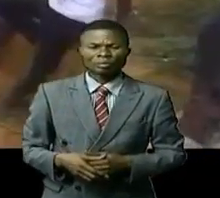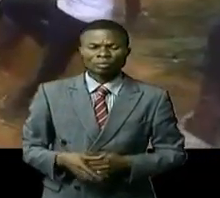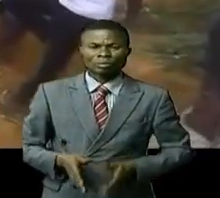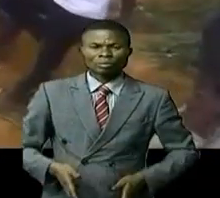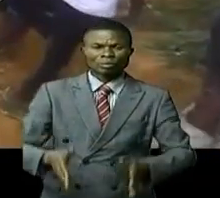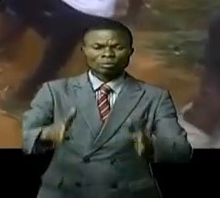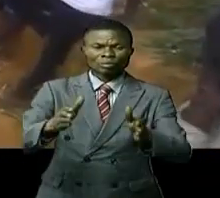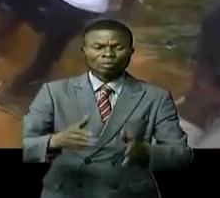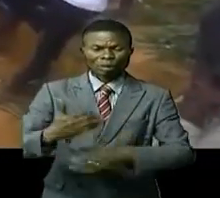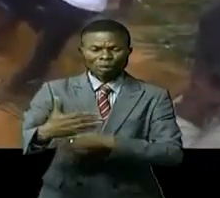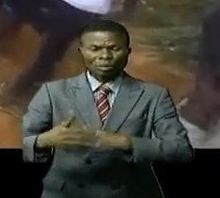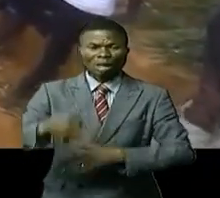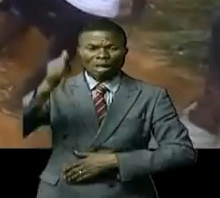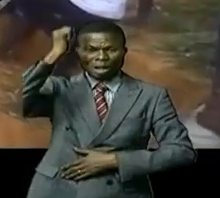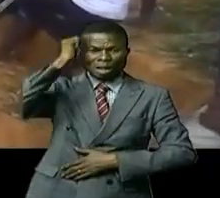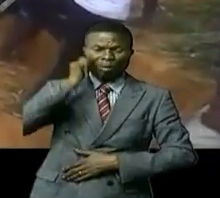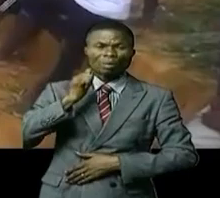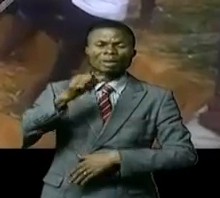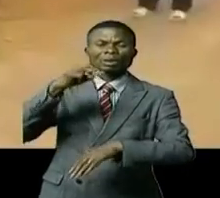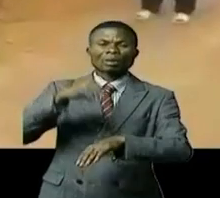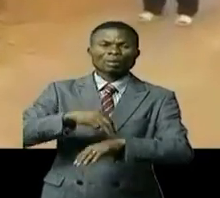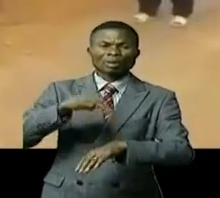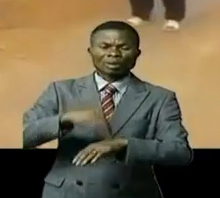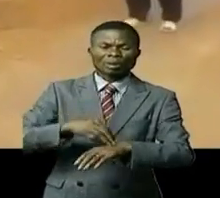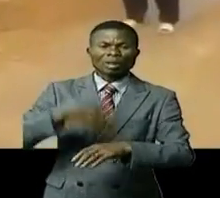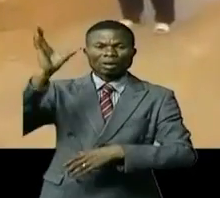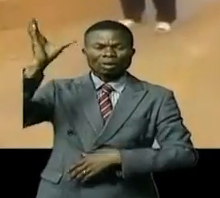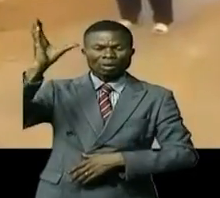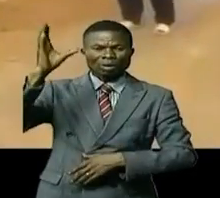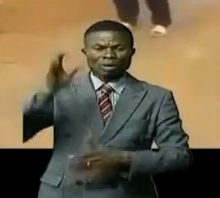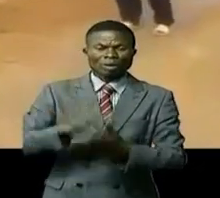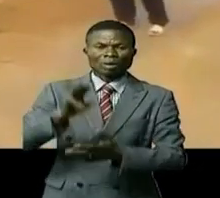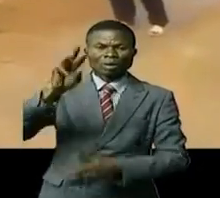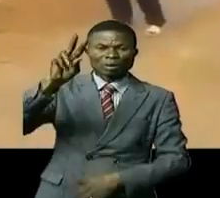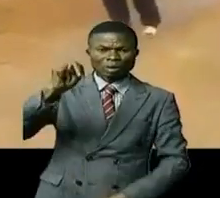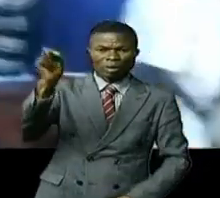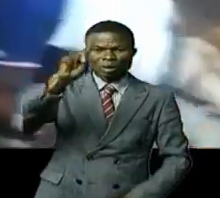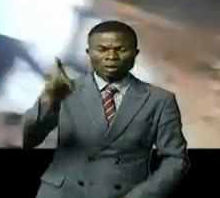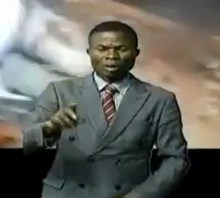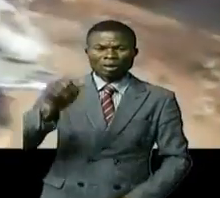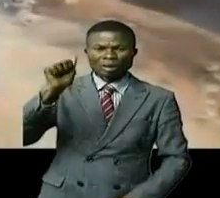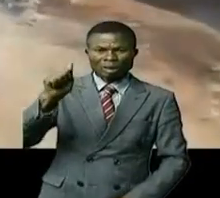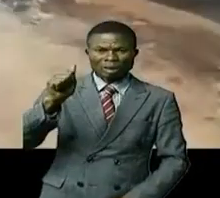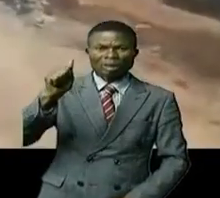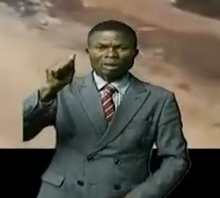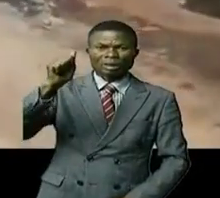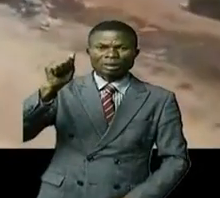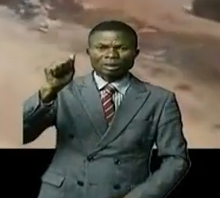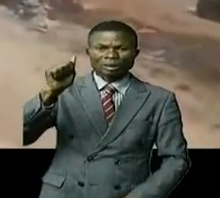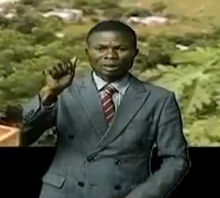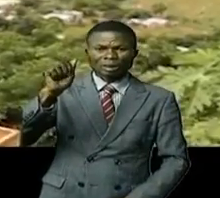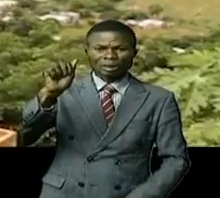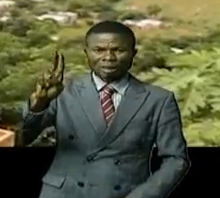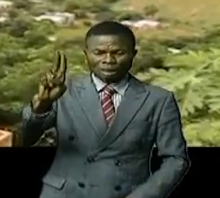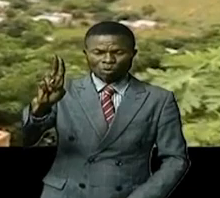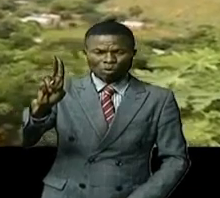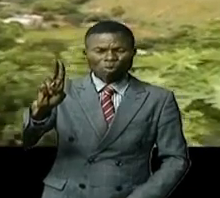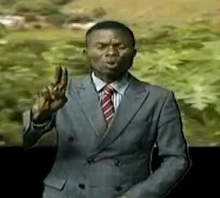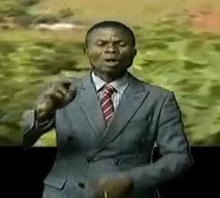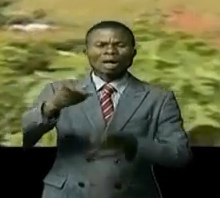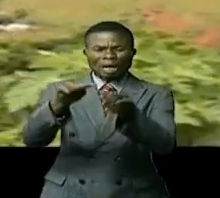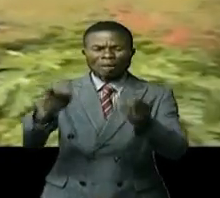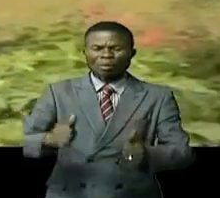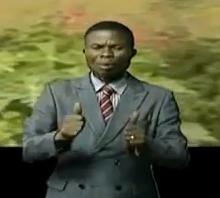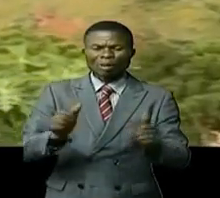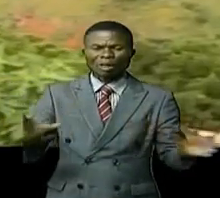ville portuaire de Matadi, localité mieux connue sous l'appellation de village Kinzaï, est un faubourg qui a la particularité géographique de se situer au croisement